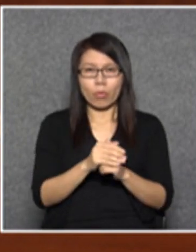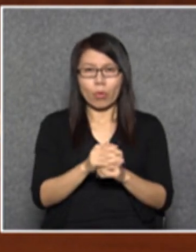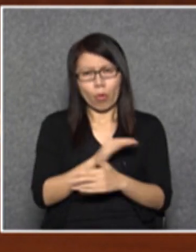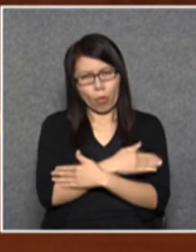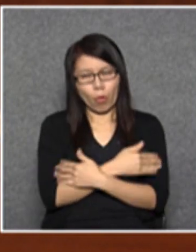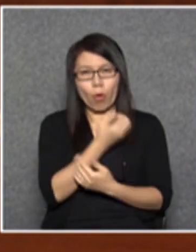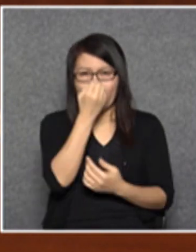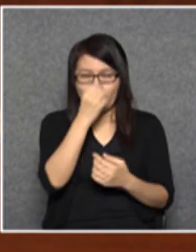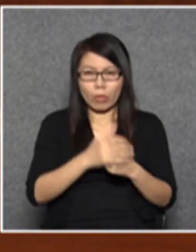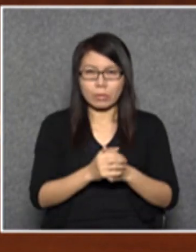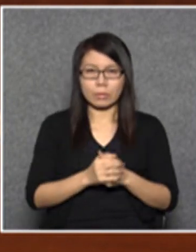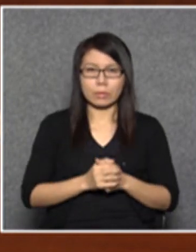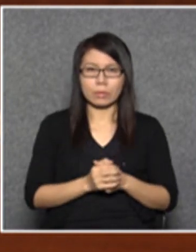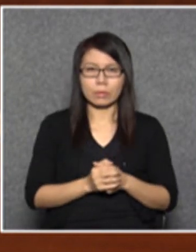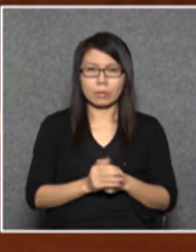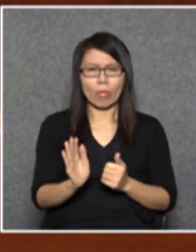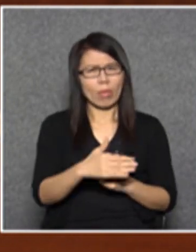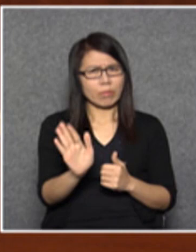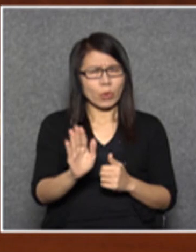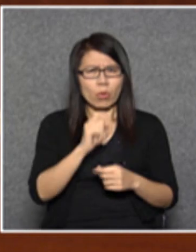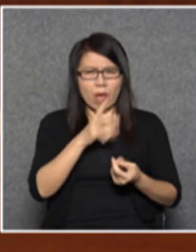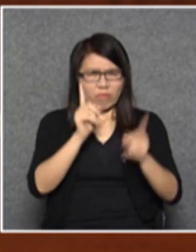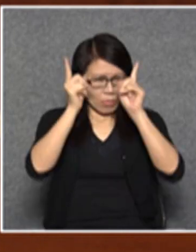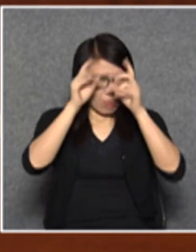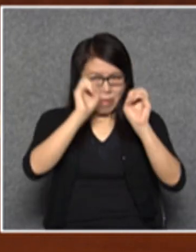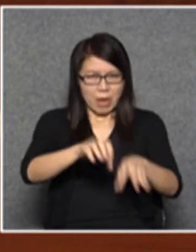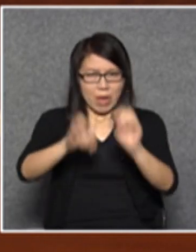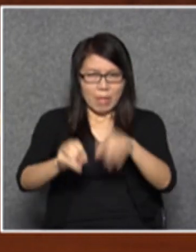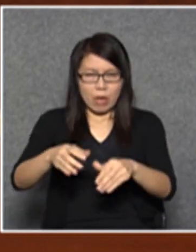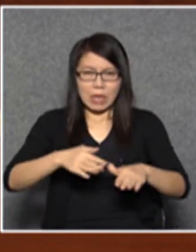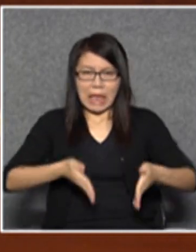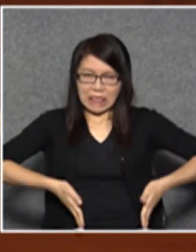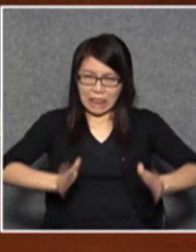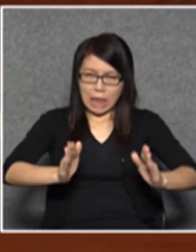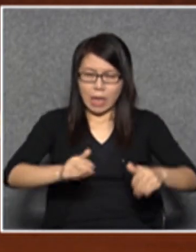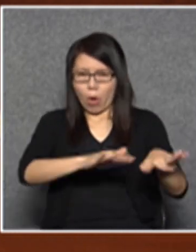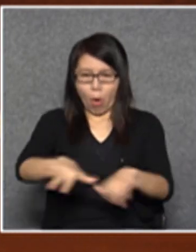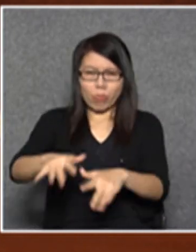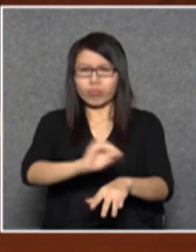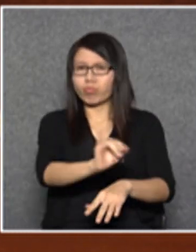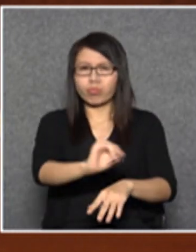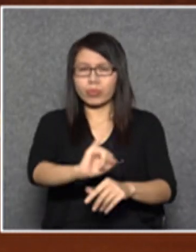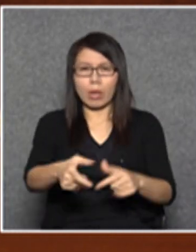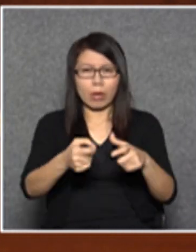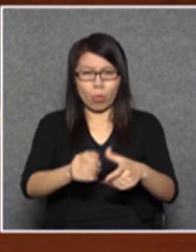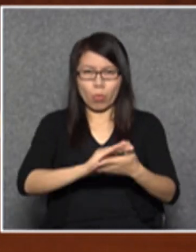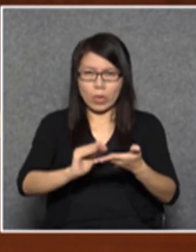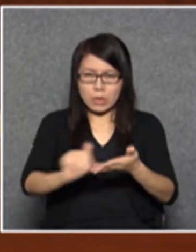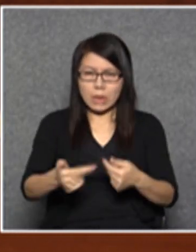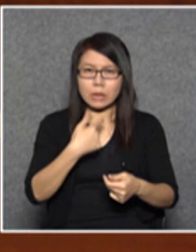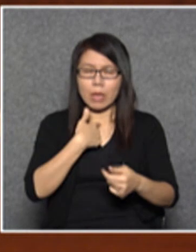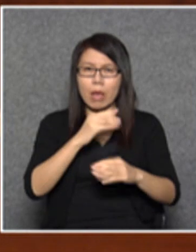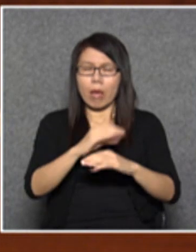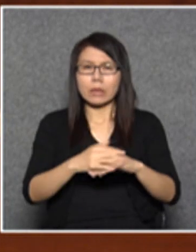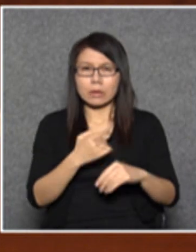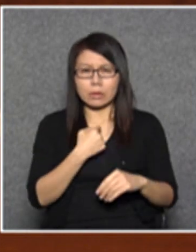港，唔好亂拋垃圾啊！無論喺陸地上、海面嗰度使用一啲公共衛生設施嘅時候咧，都